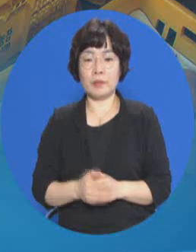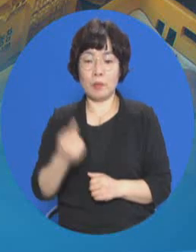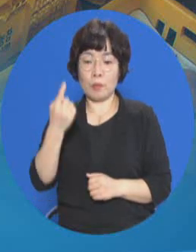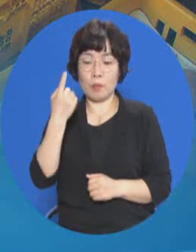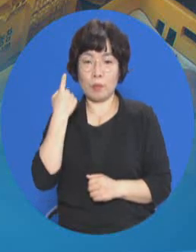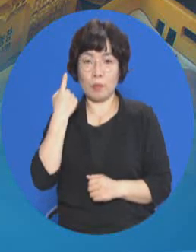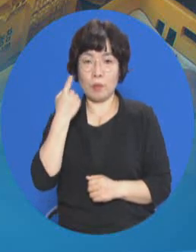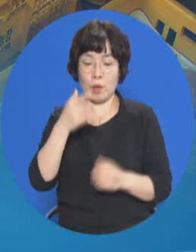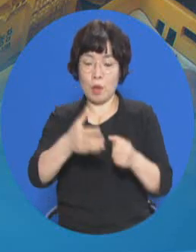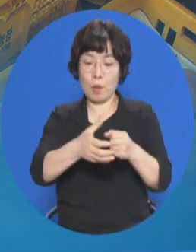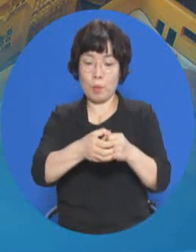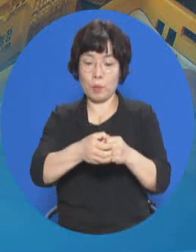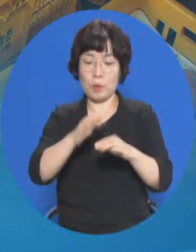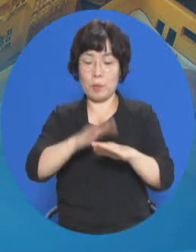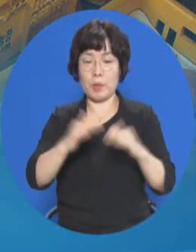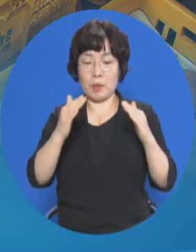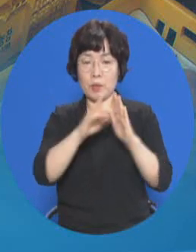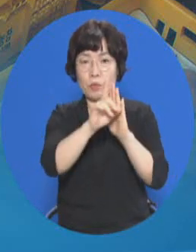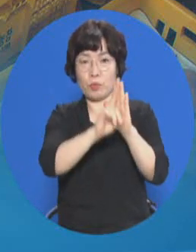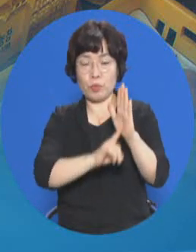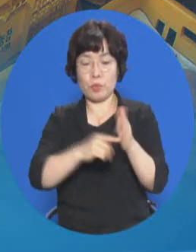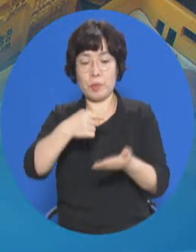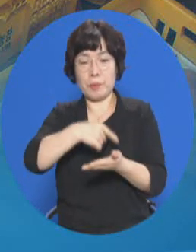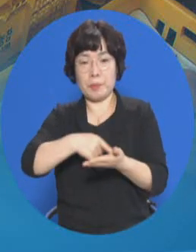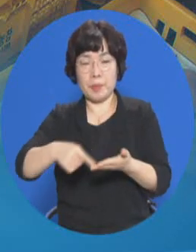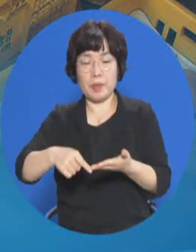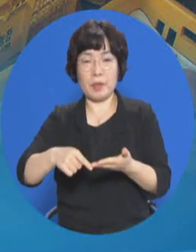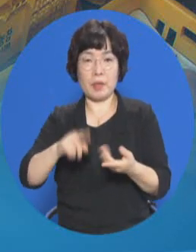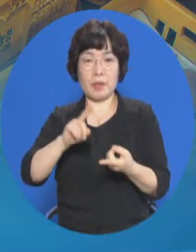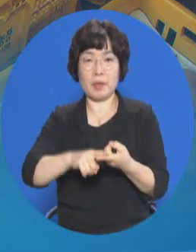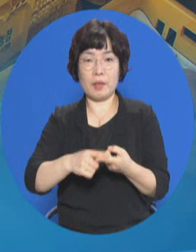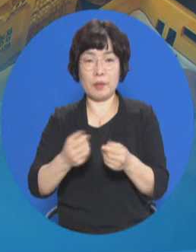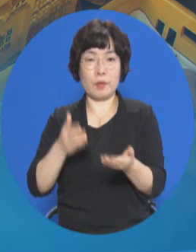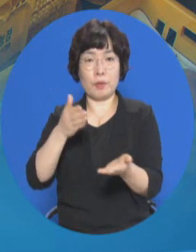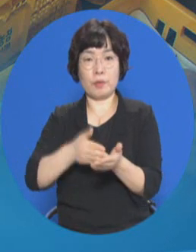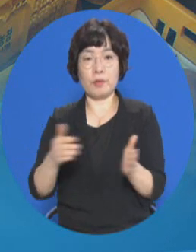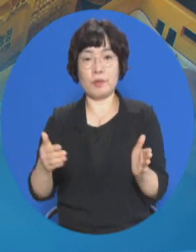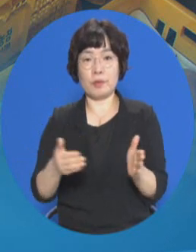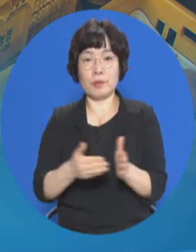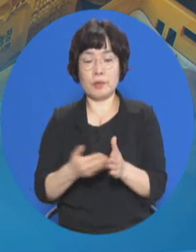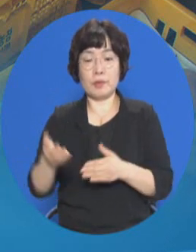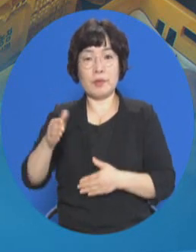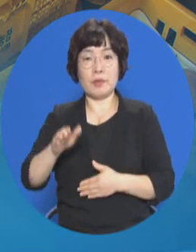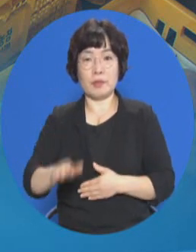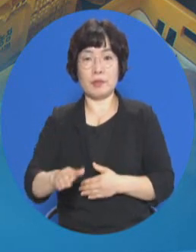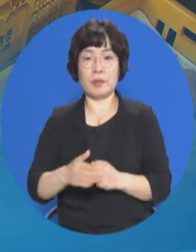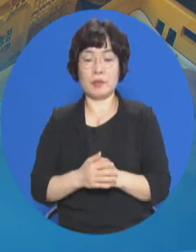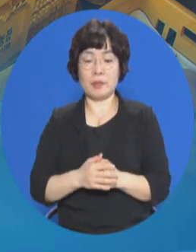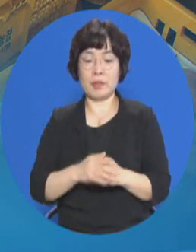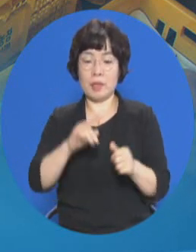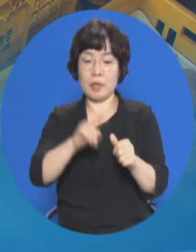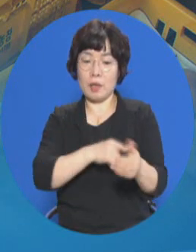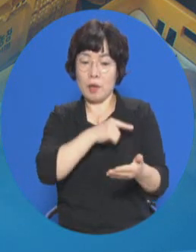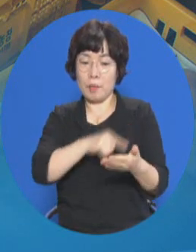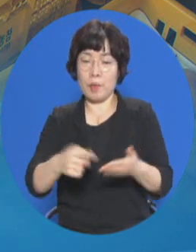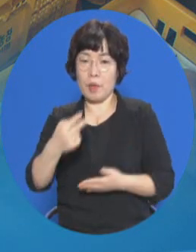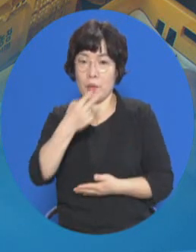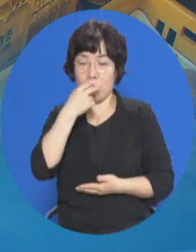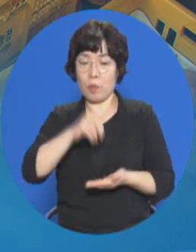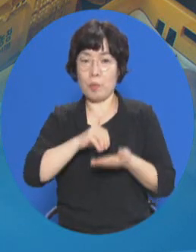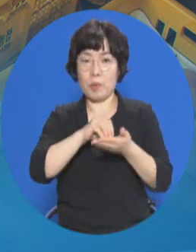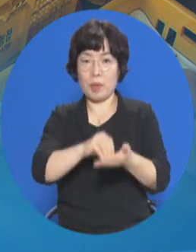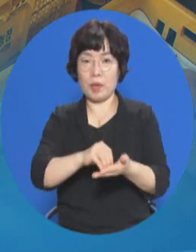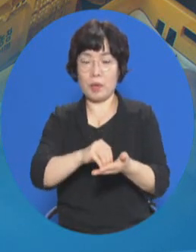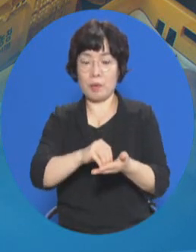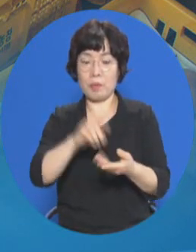네, 어제 복숭아 농가들이 이상기온 피해로 어려움을 겪고 있다고 전해드렸습니다. 그런데 이런 상황을 대비해 가입한